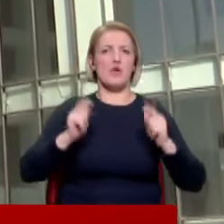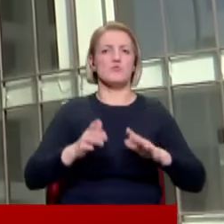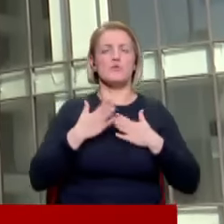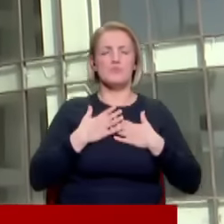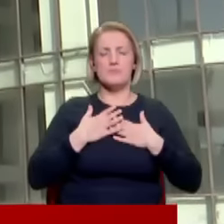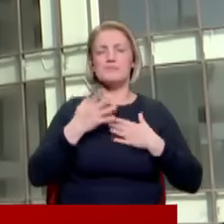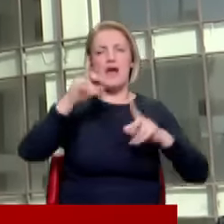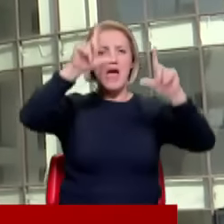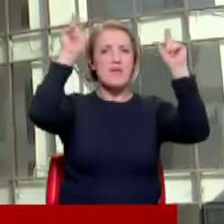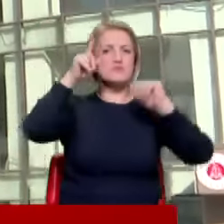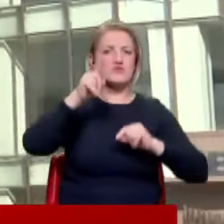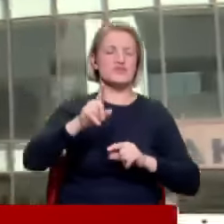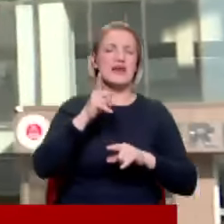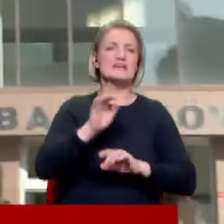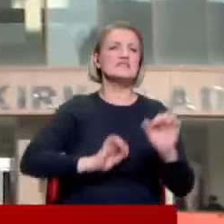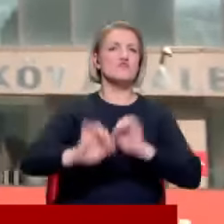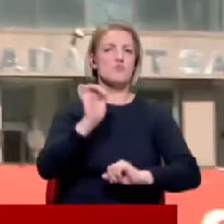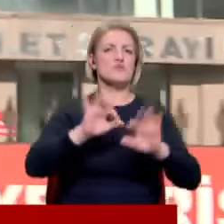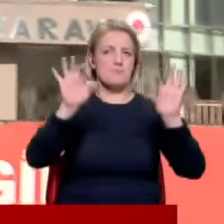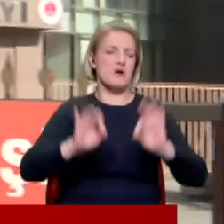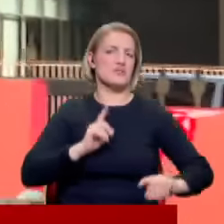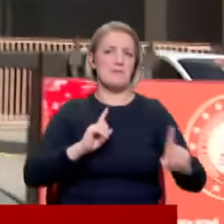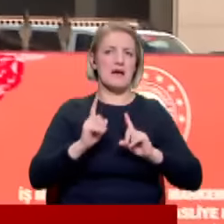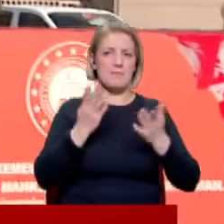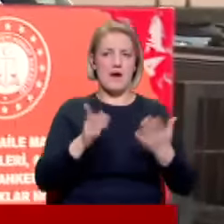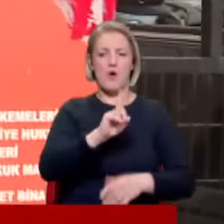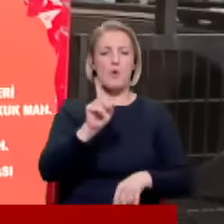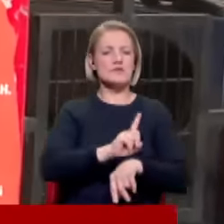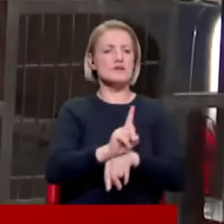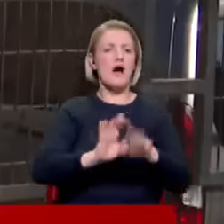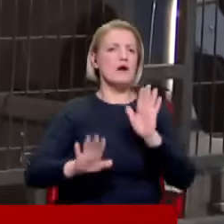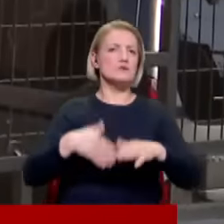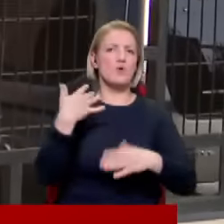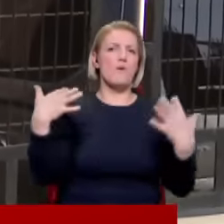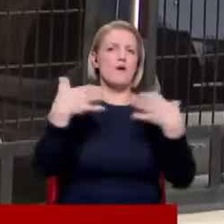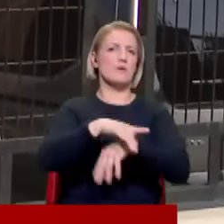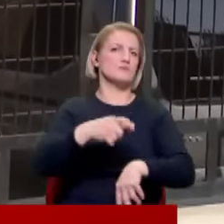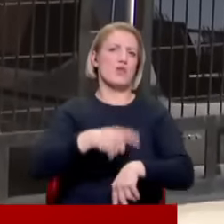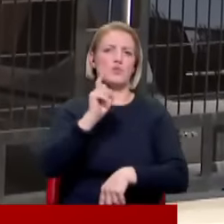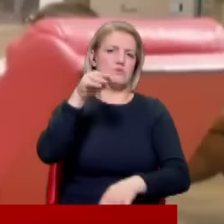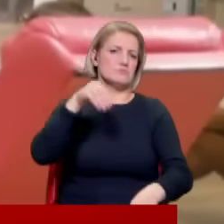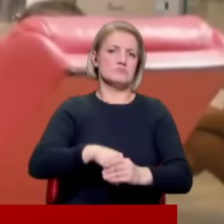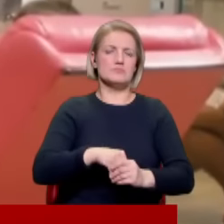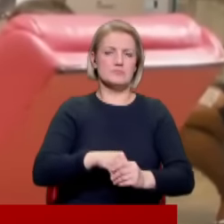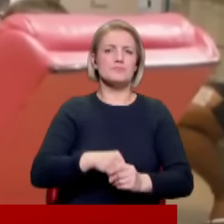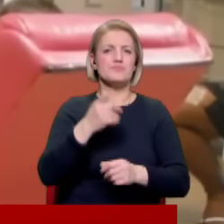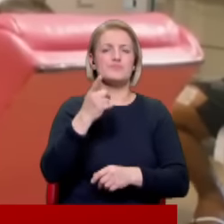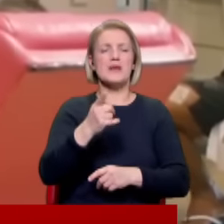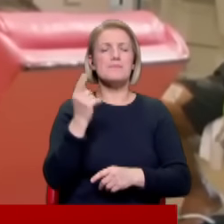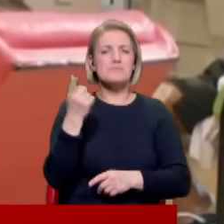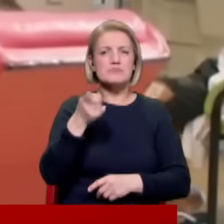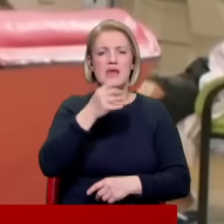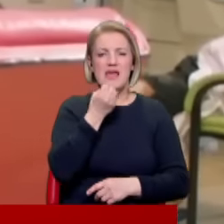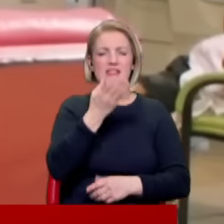İtirafçı hemşire Hakan Doğukan Taşçı'nın savunmasıyla başlamıştı duruşma. 10 saat sonunda akşam 9'da sona erdi. Taşçı peş